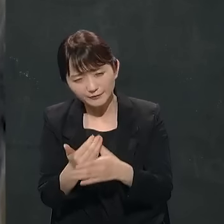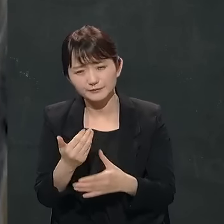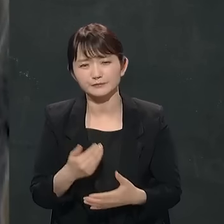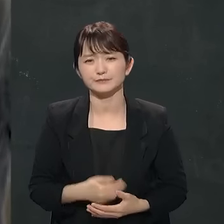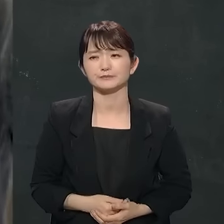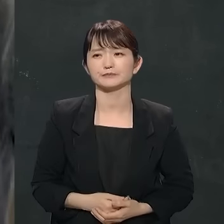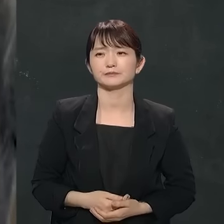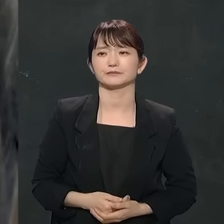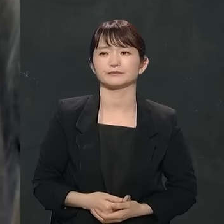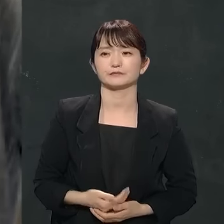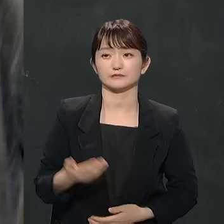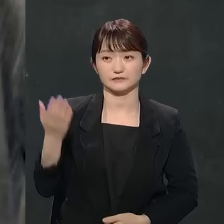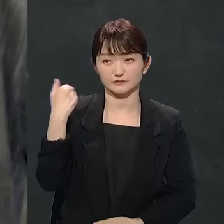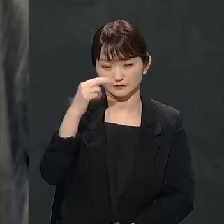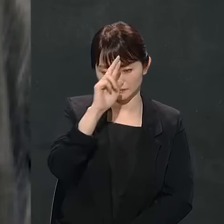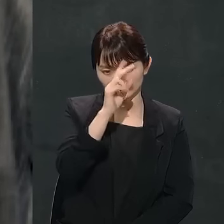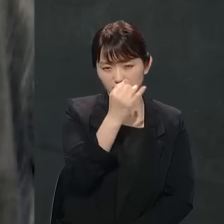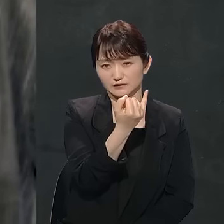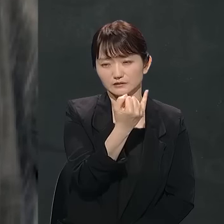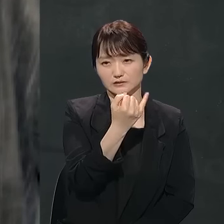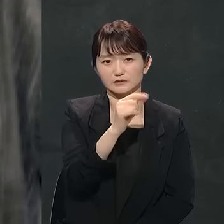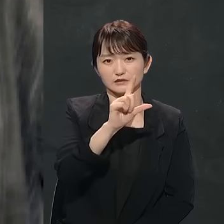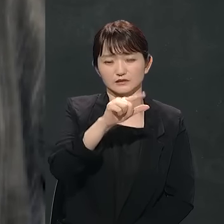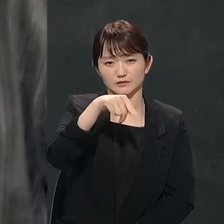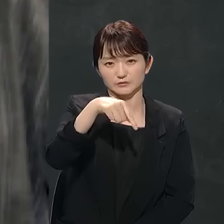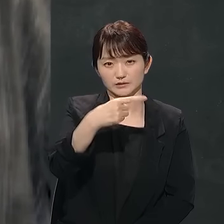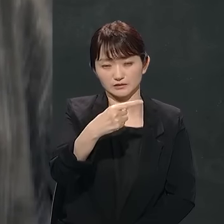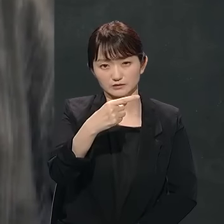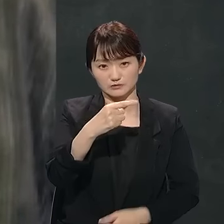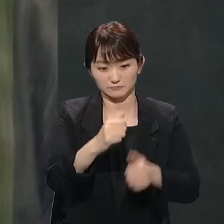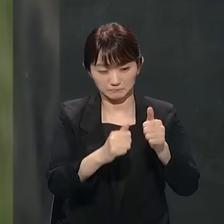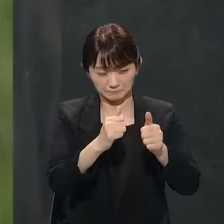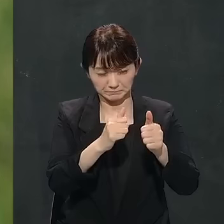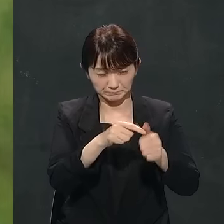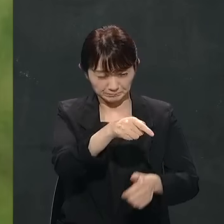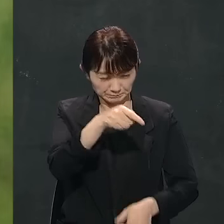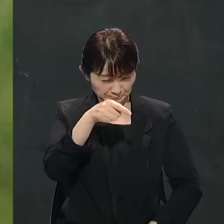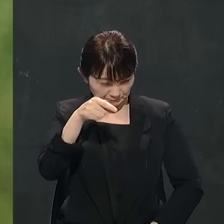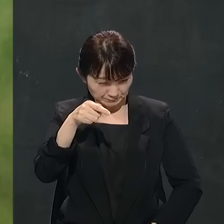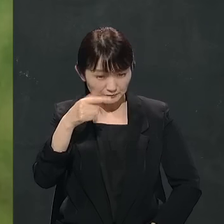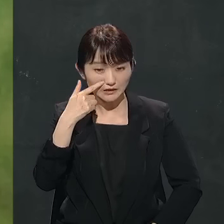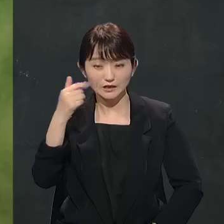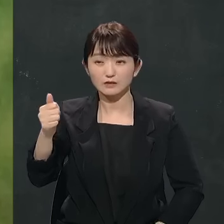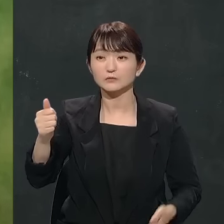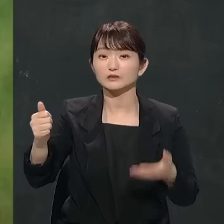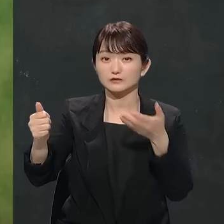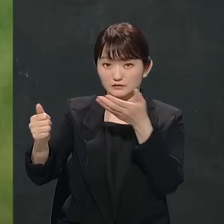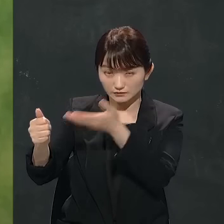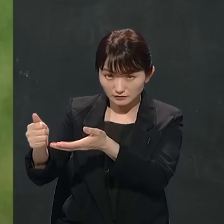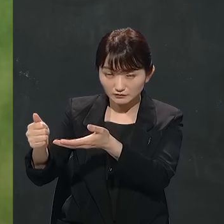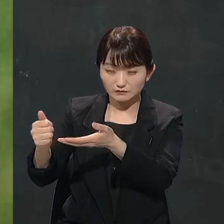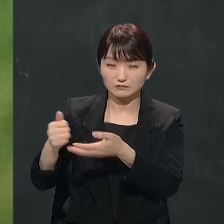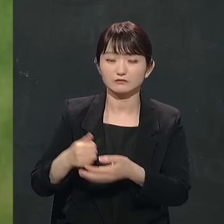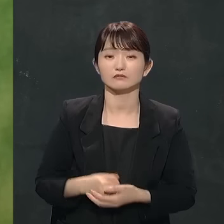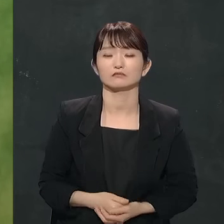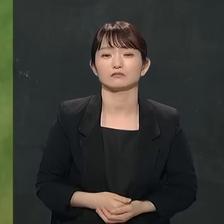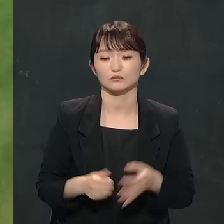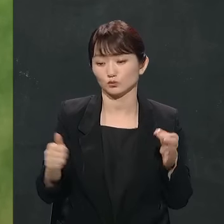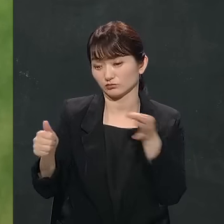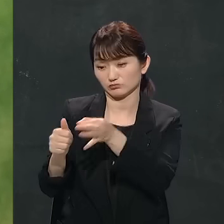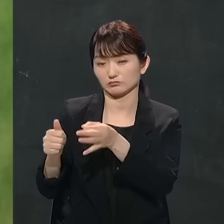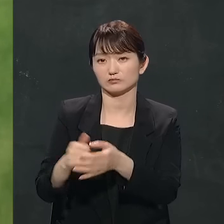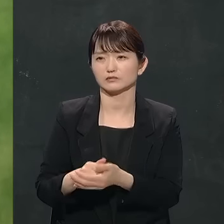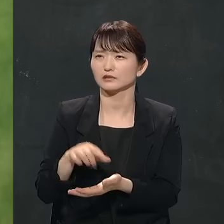선수가 과거에 그 LPGA에서 우승했을 때 벌었던 상금은 다 아버지 드렸다는 얘기도 했잖아요. 그때 거의 뭐